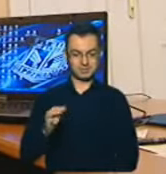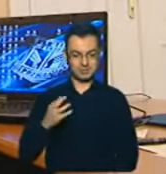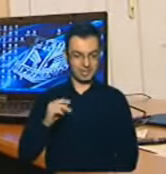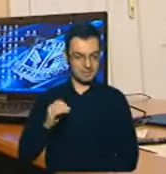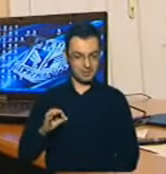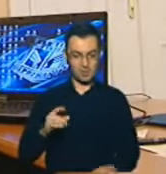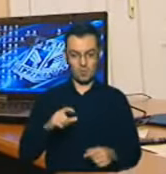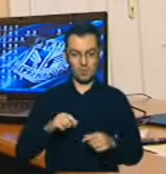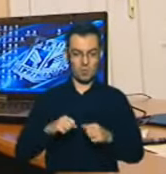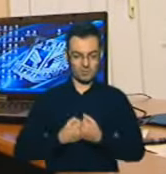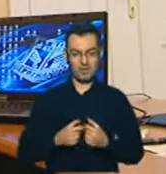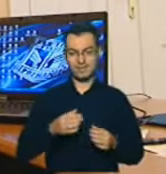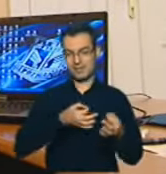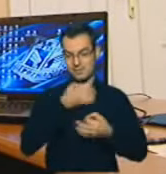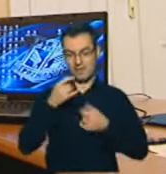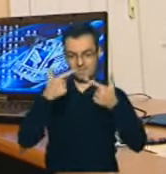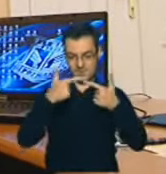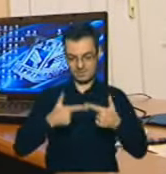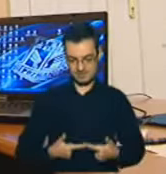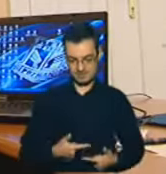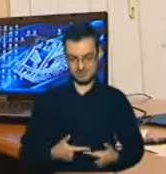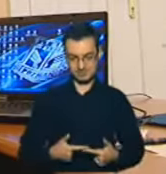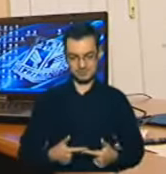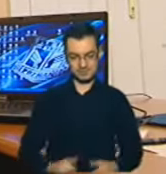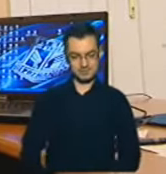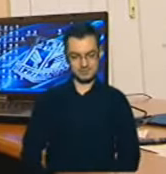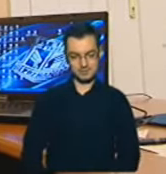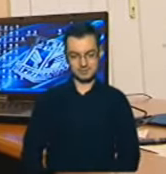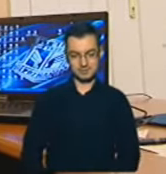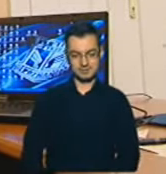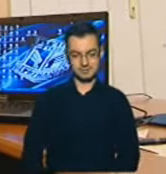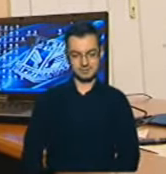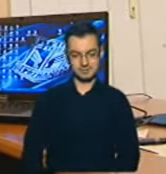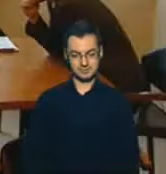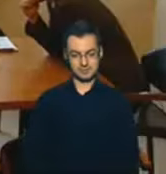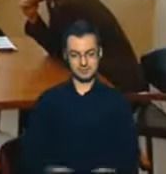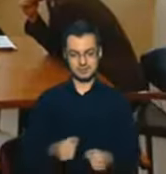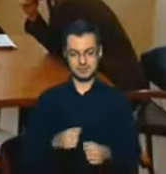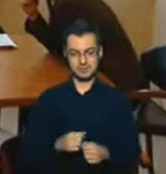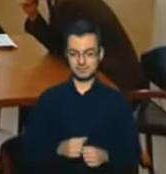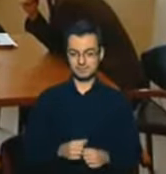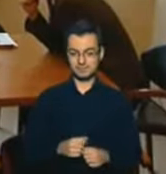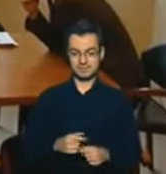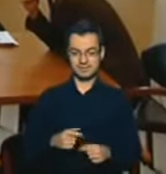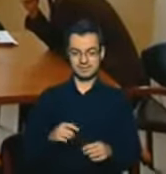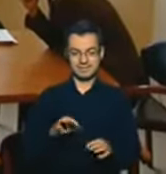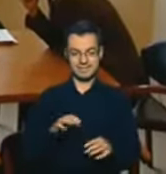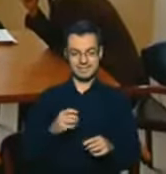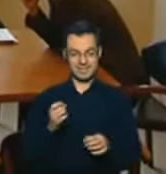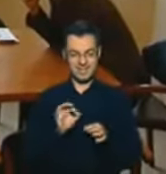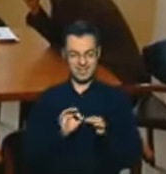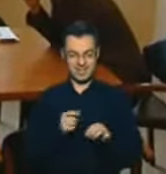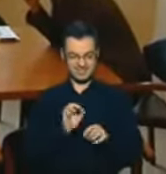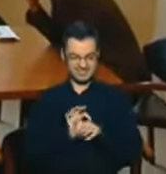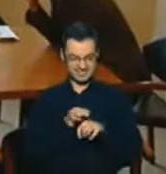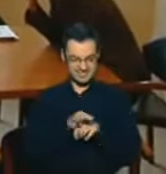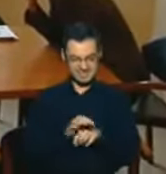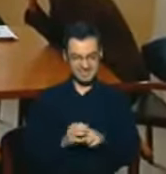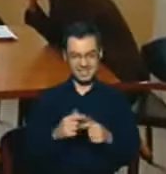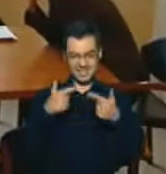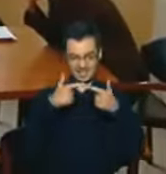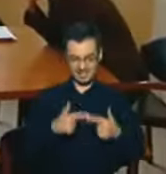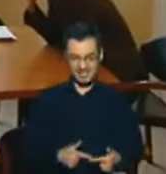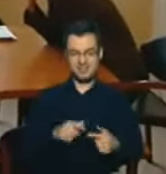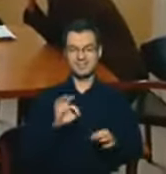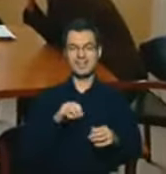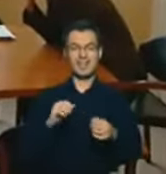lumbago, tyś jak mej babci korzonki. Przeciętność kochasz jak wronki. Kąśliwe rymy dyrektora Pucka na nieudolną grę piłkarzy